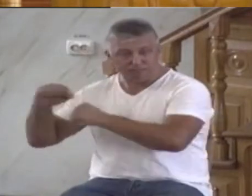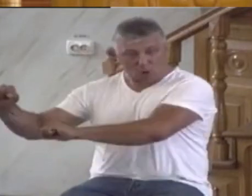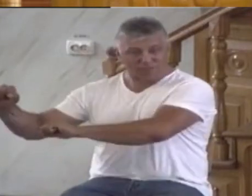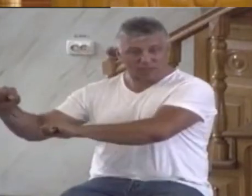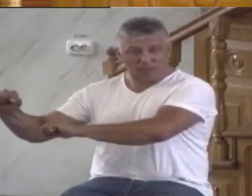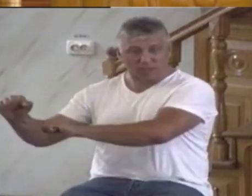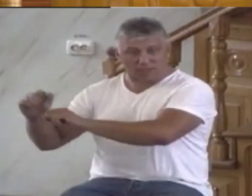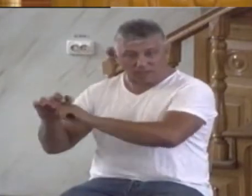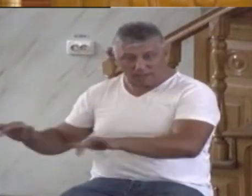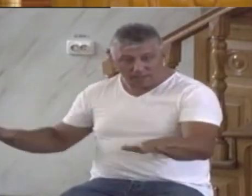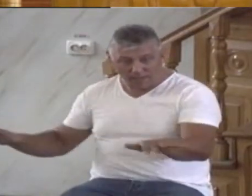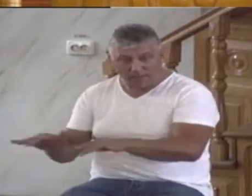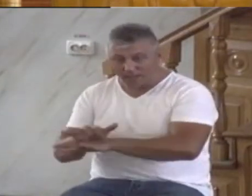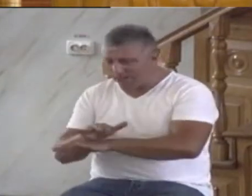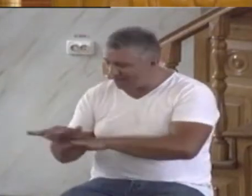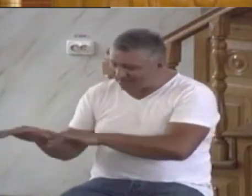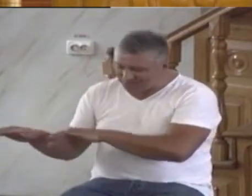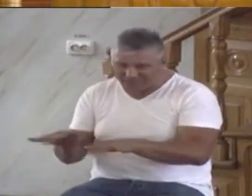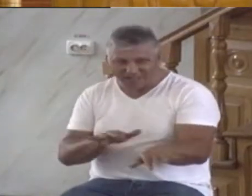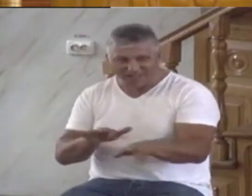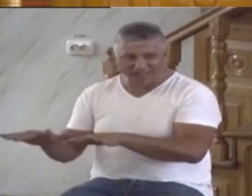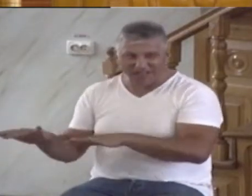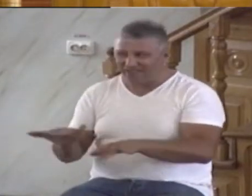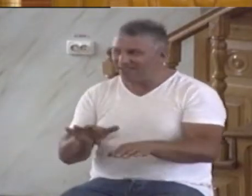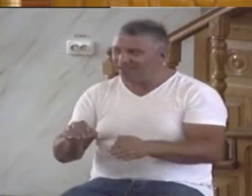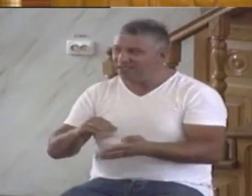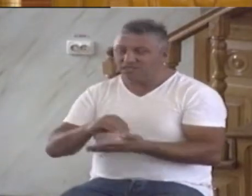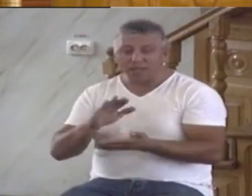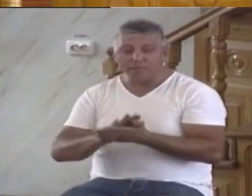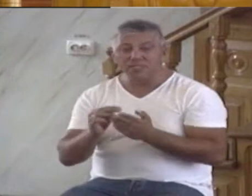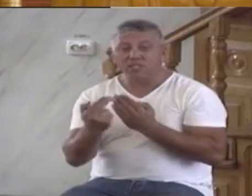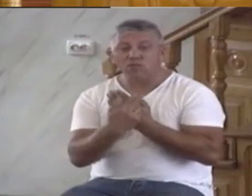отмечены на страницах вечной Библии.